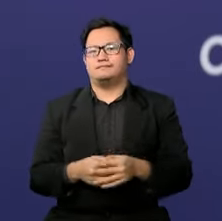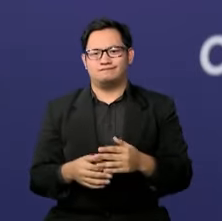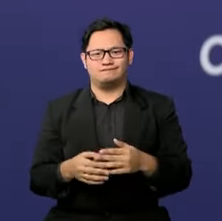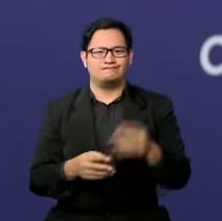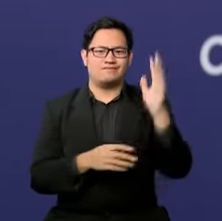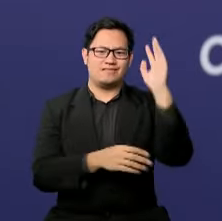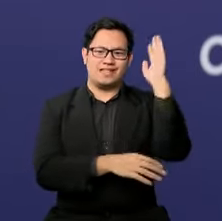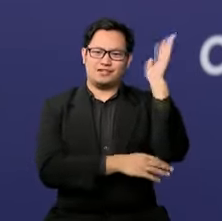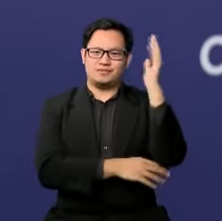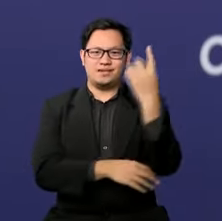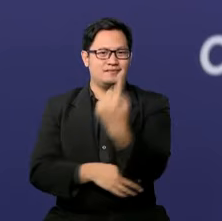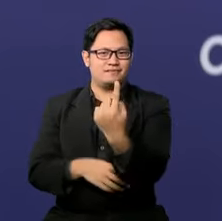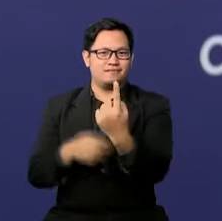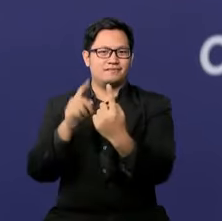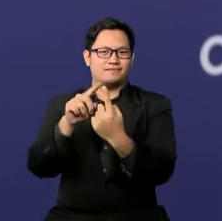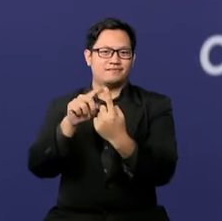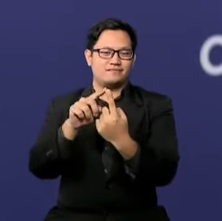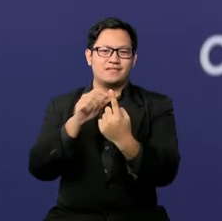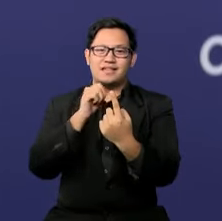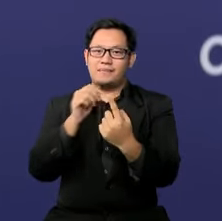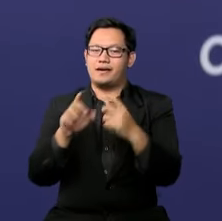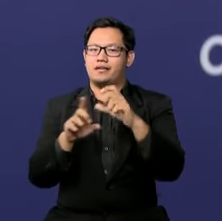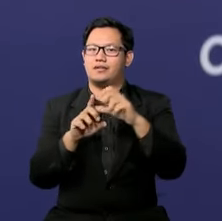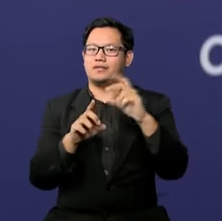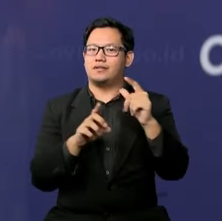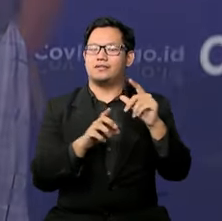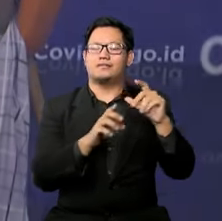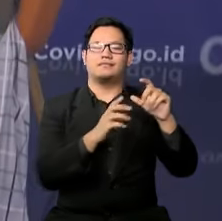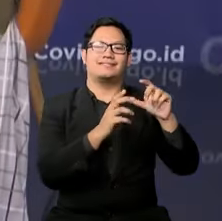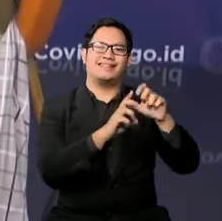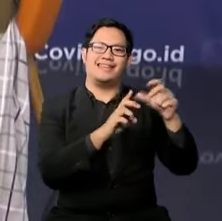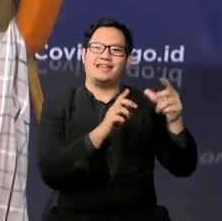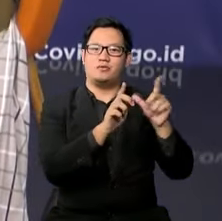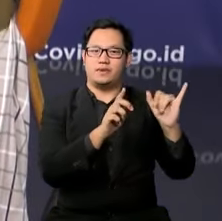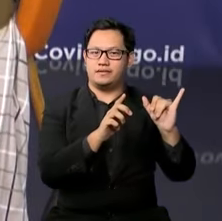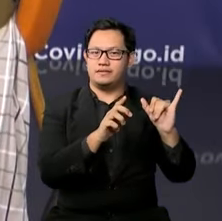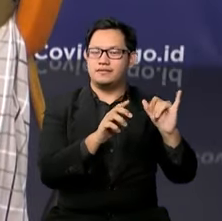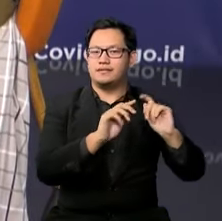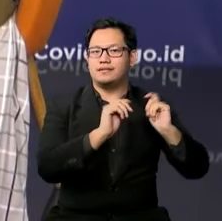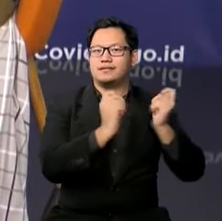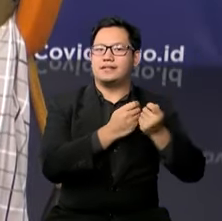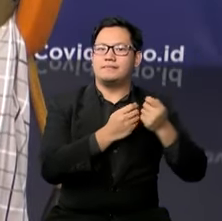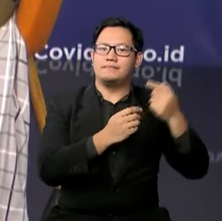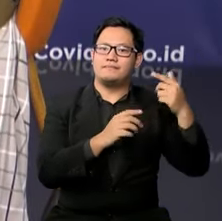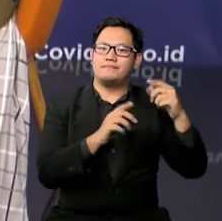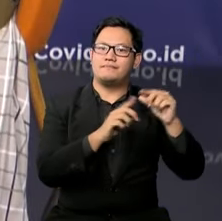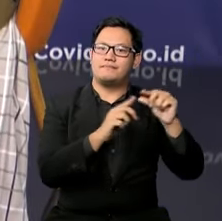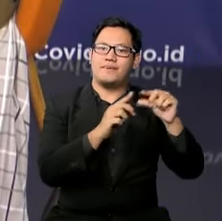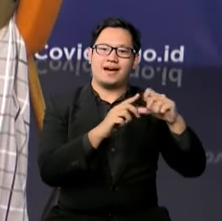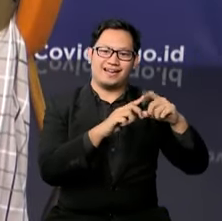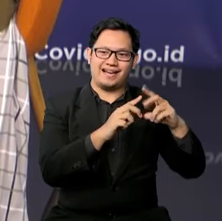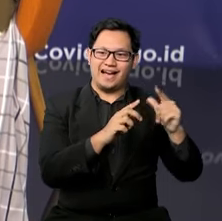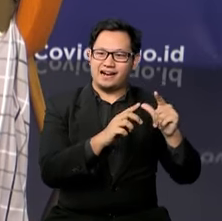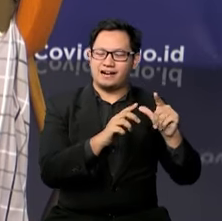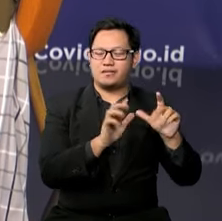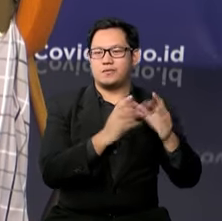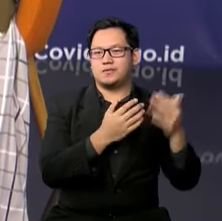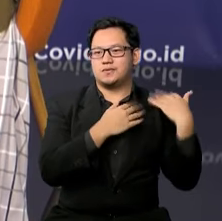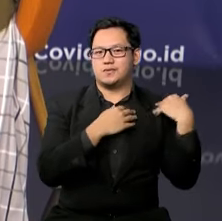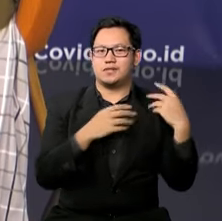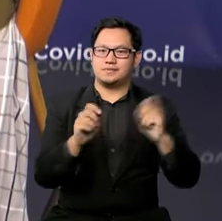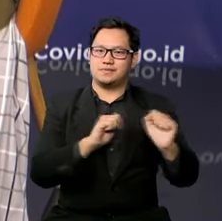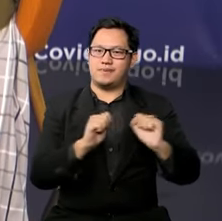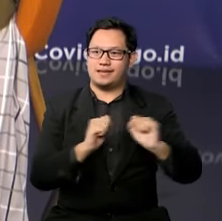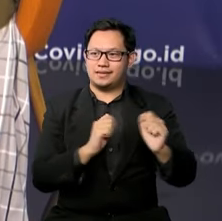narasumbernya ada satu yaitu Doctor Dewi Nur Aisyah timpakan gugus tugas percepatan penanganan konflik 19 tapi saya enggak